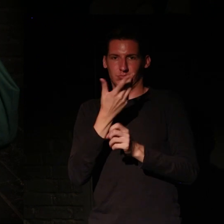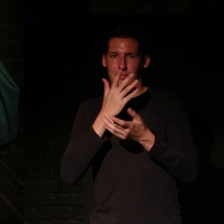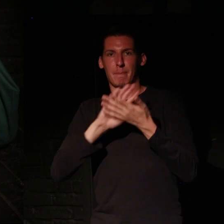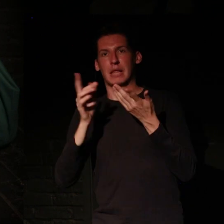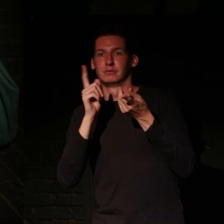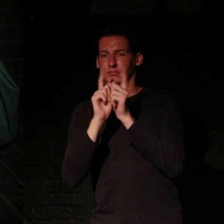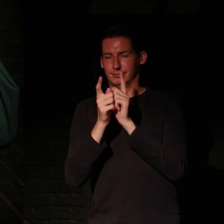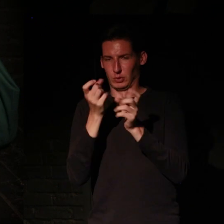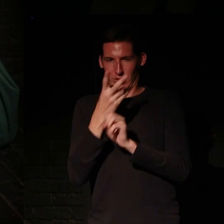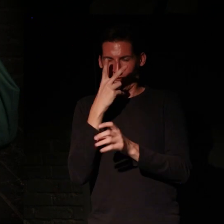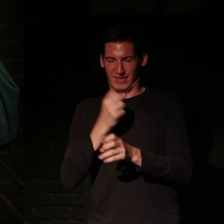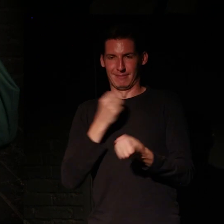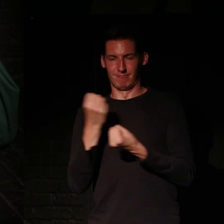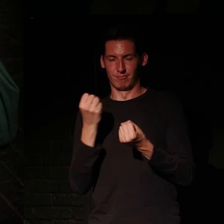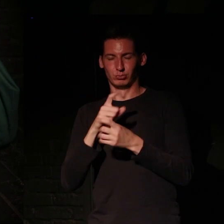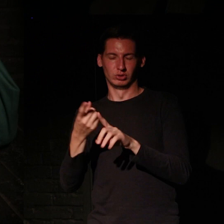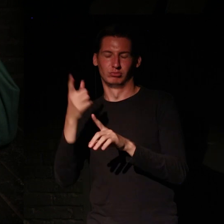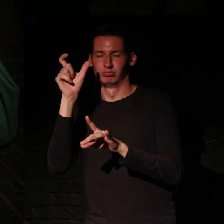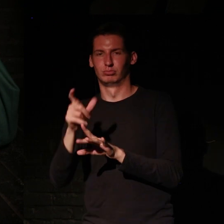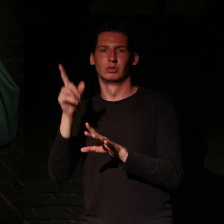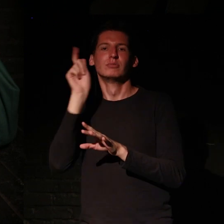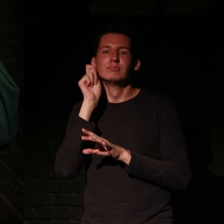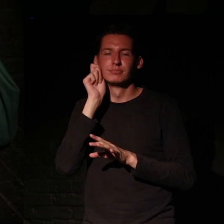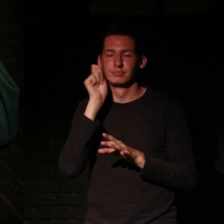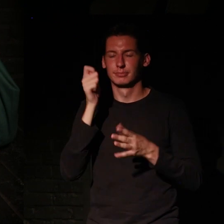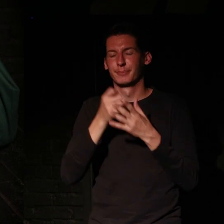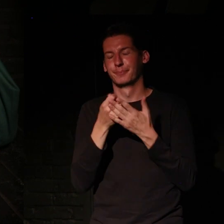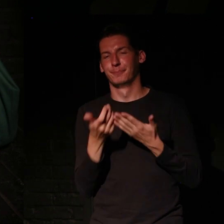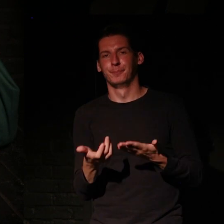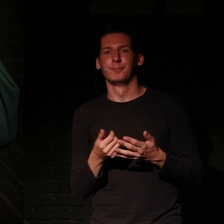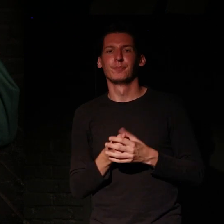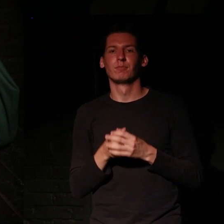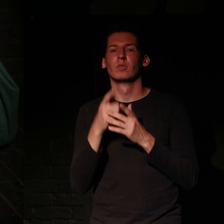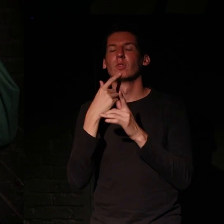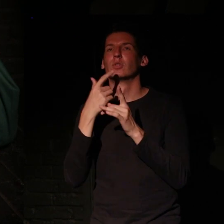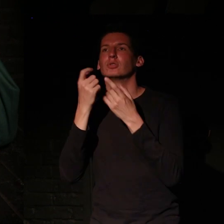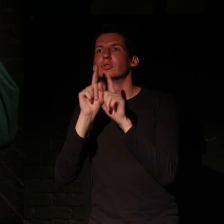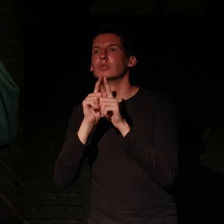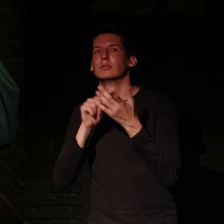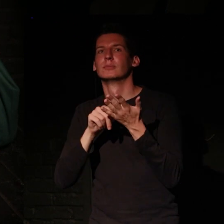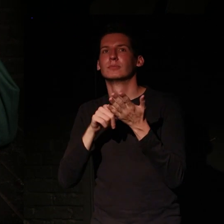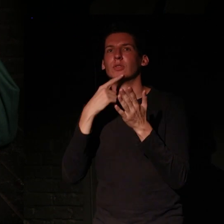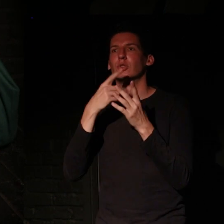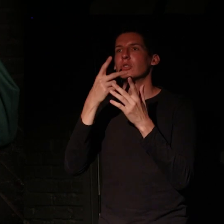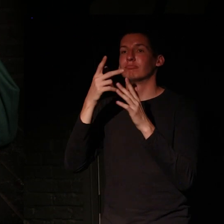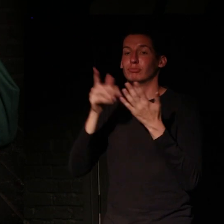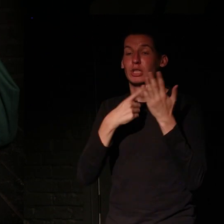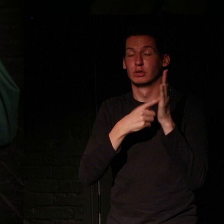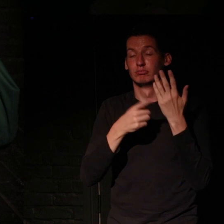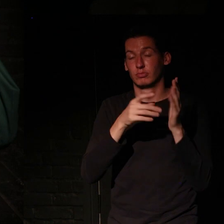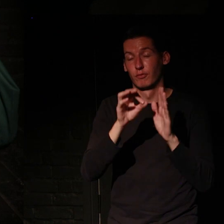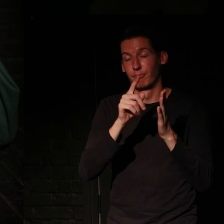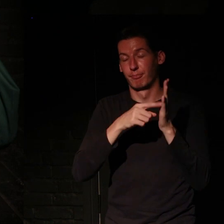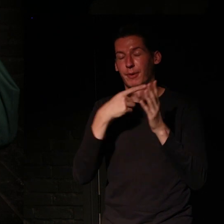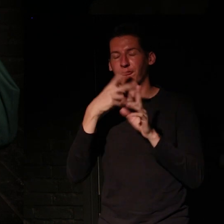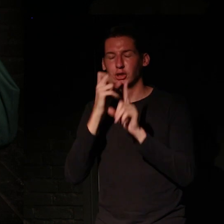się powiedzieć. Tak z punktu widzenia teologii oczywiście też nie da się powiedzieć o Bogu jako o kobiecie. Z